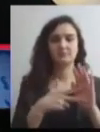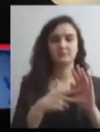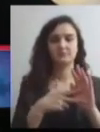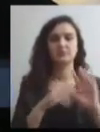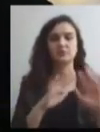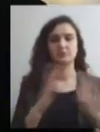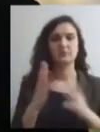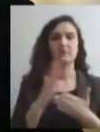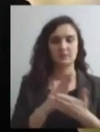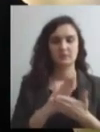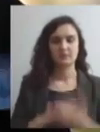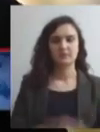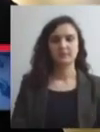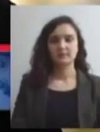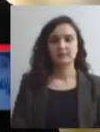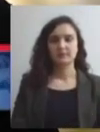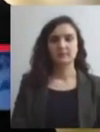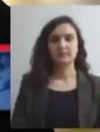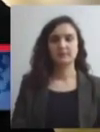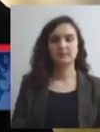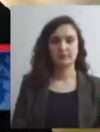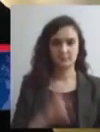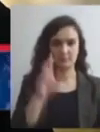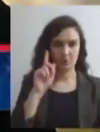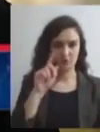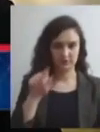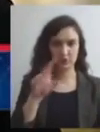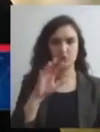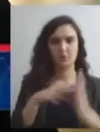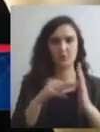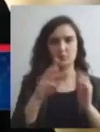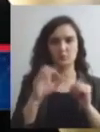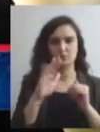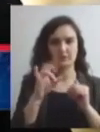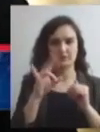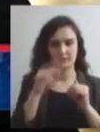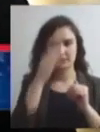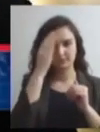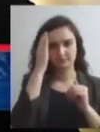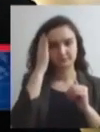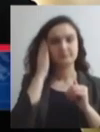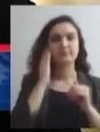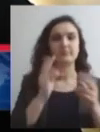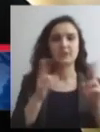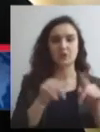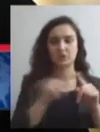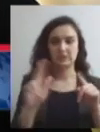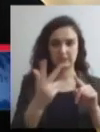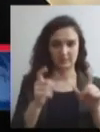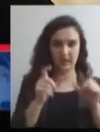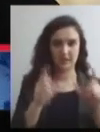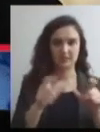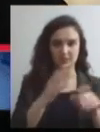შემთხვევა არის აი ბოლნისის რაიონიდან სოფელი მუშევანი. დანარჩენი სამი შემთხვევა საკარანტინო სივრციდან არის